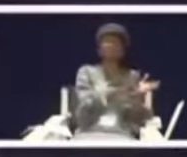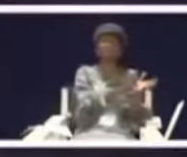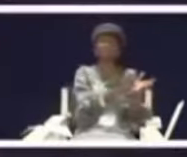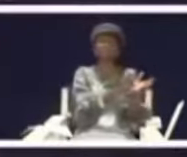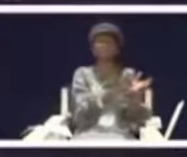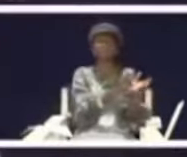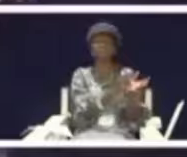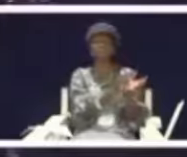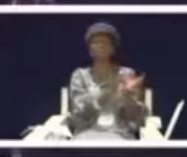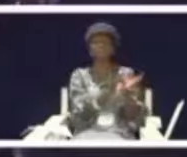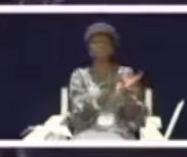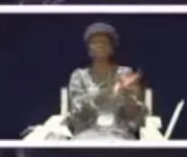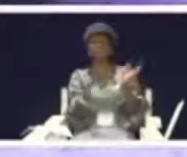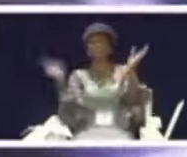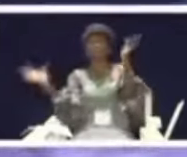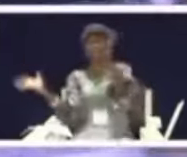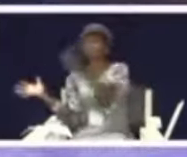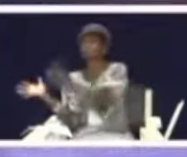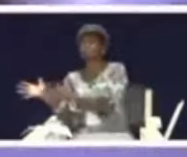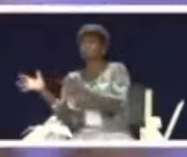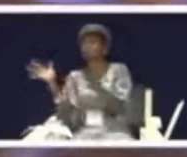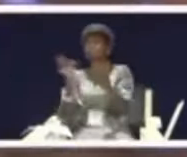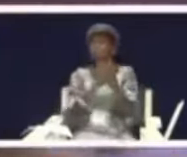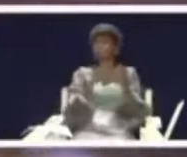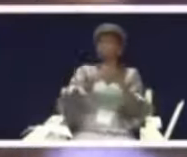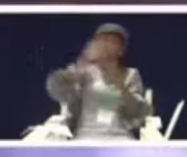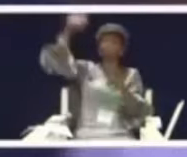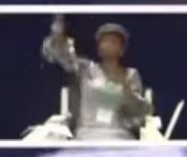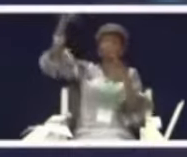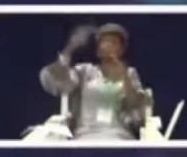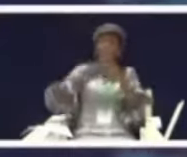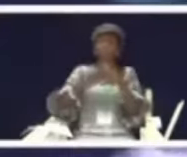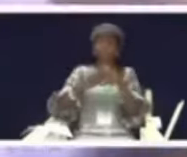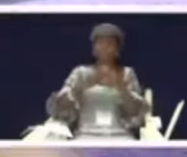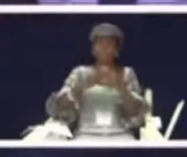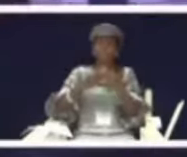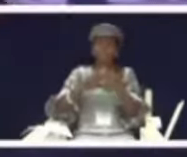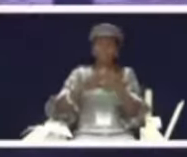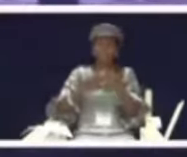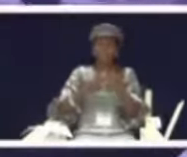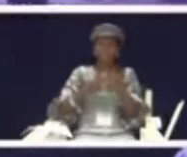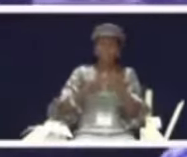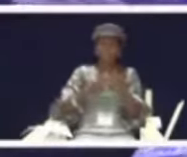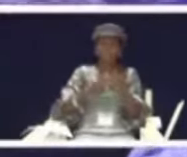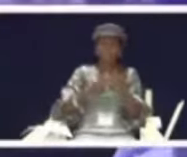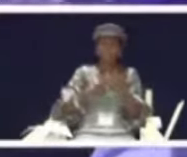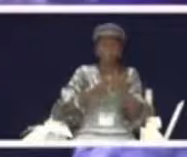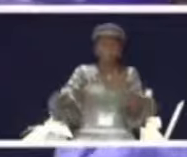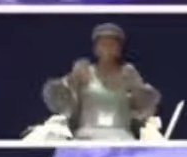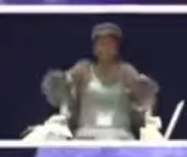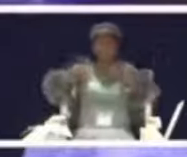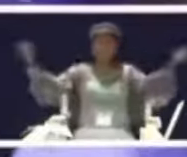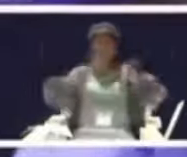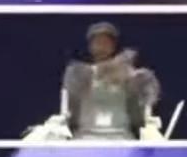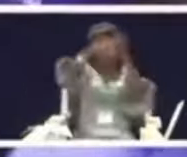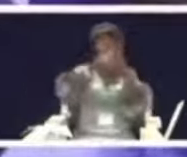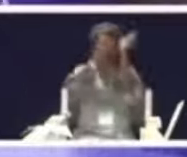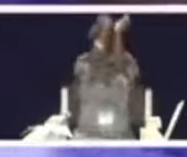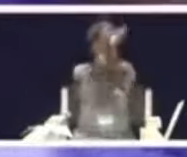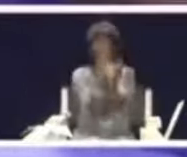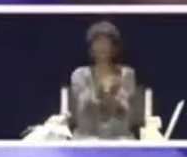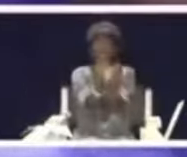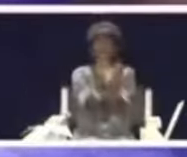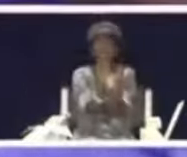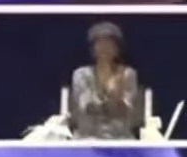Ní orúkọ yìí. Lórúkọ rẹ. Ló já gbogbo ilé.